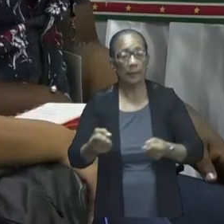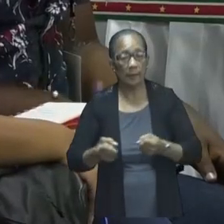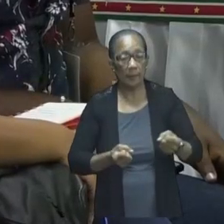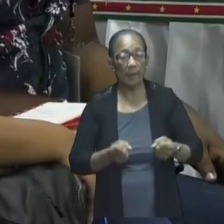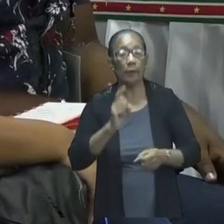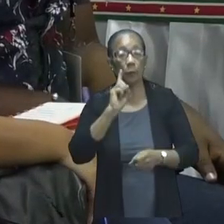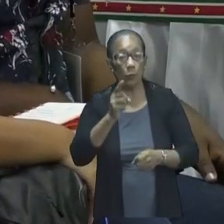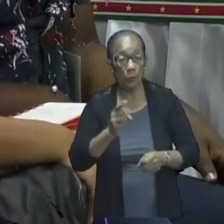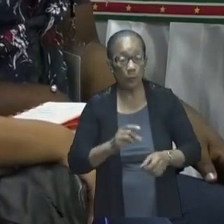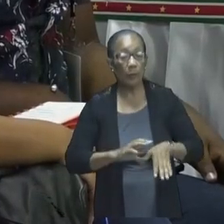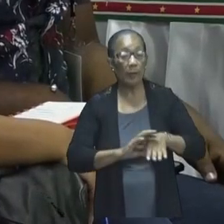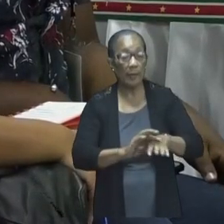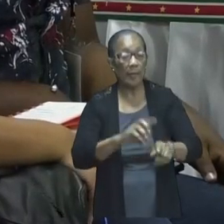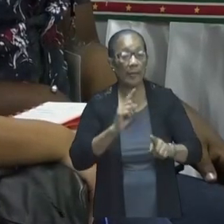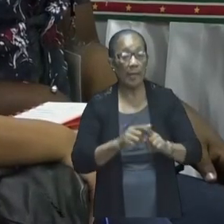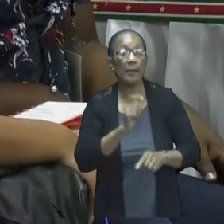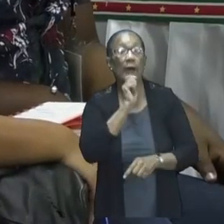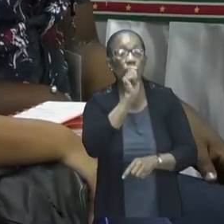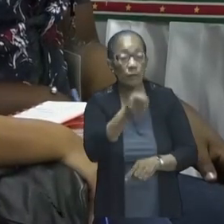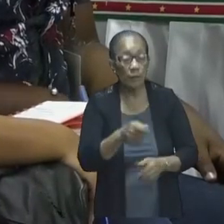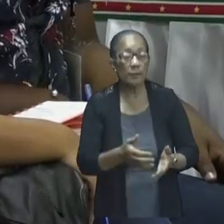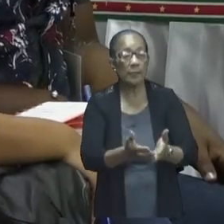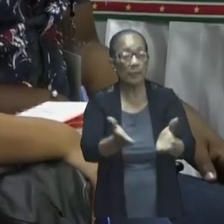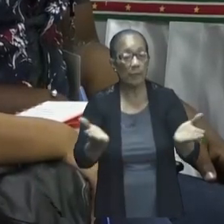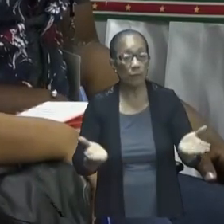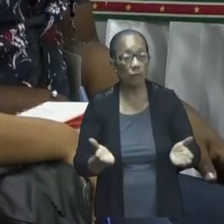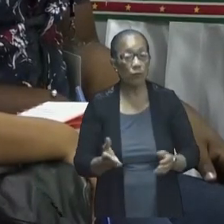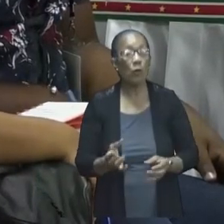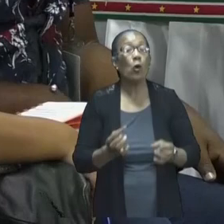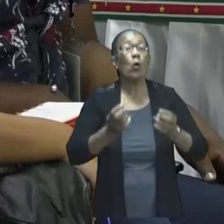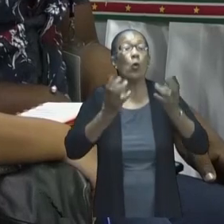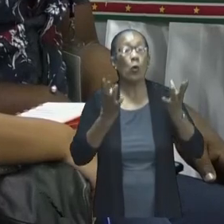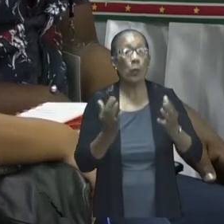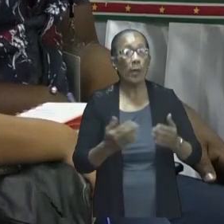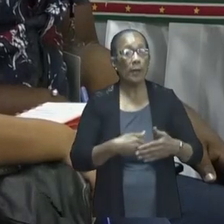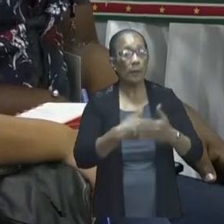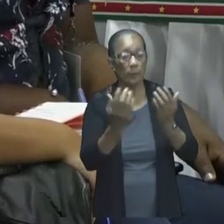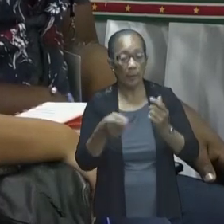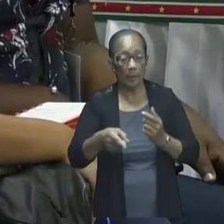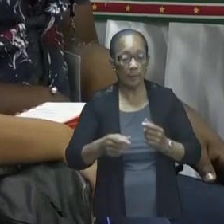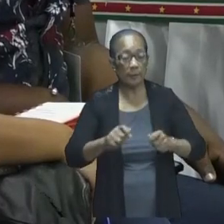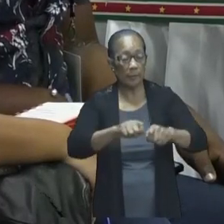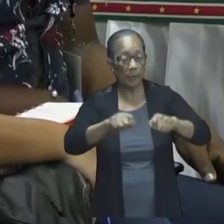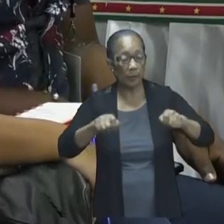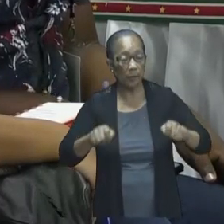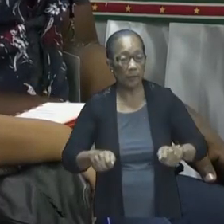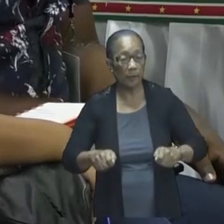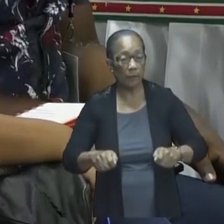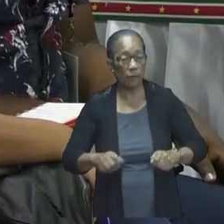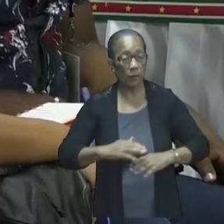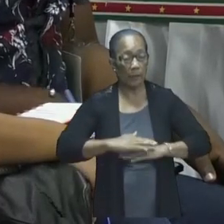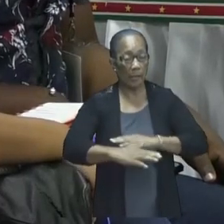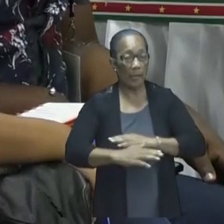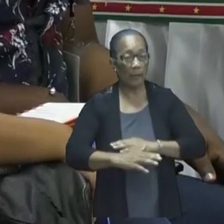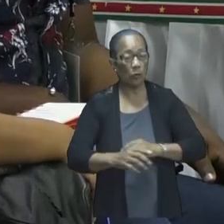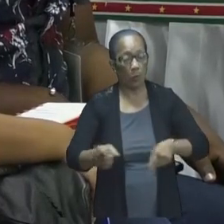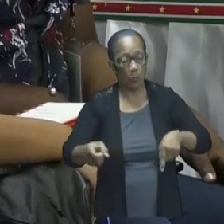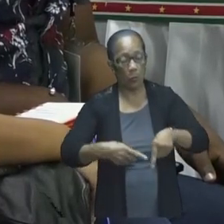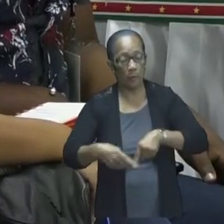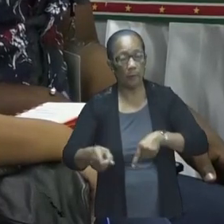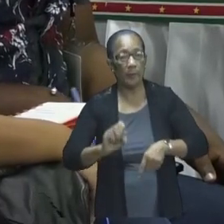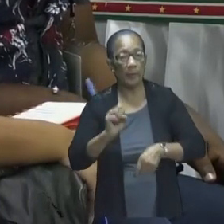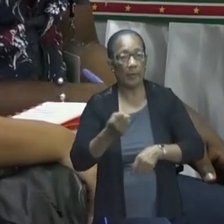adviseren hoe we een carbon kunnen de strategie voor het land op korte termijn kunnen gaan ontwikkelen